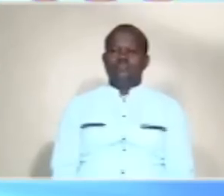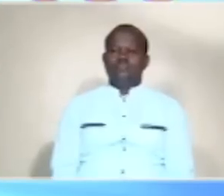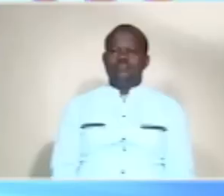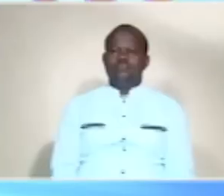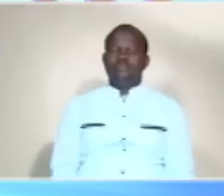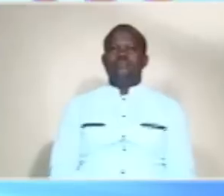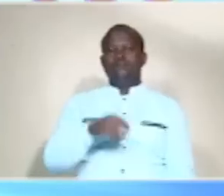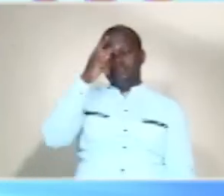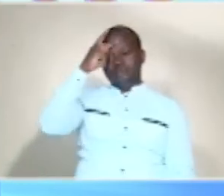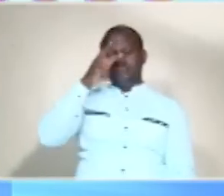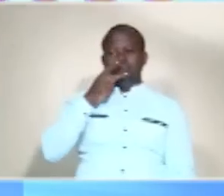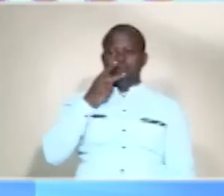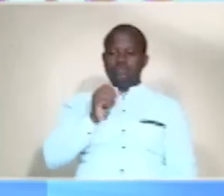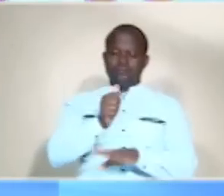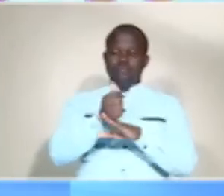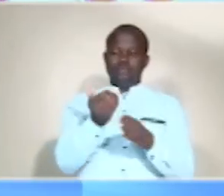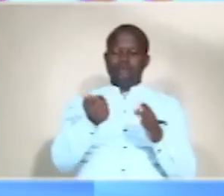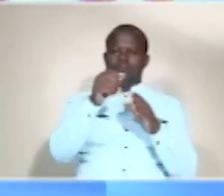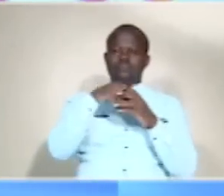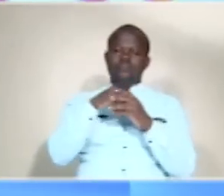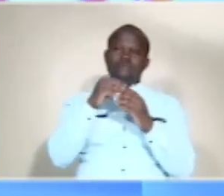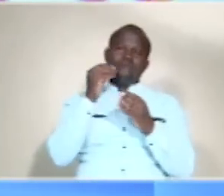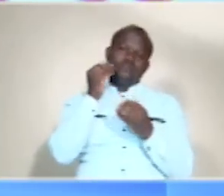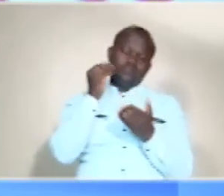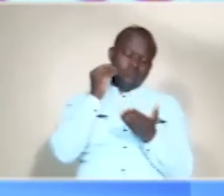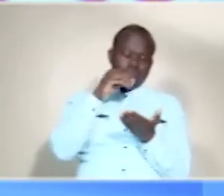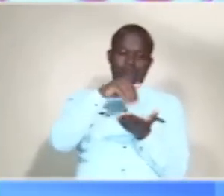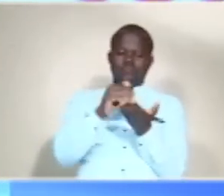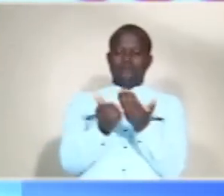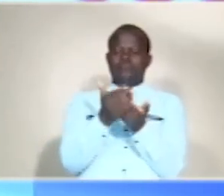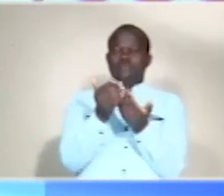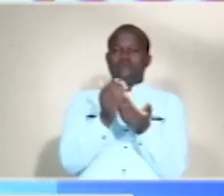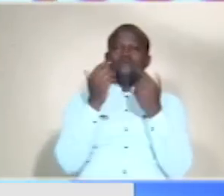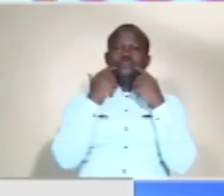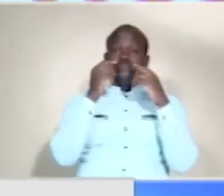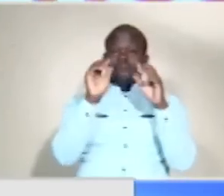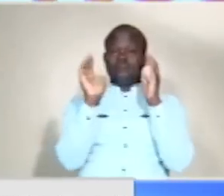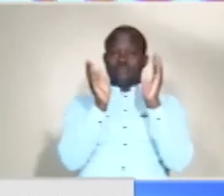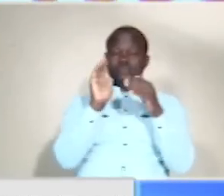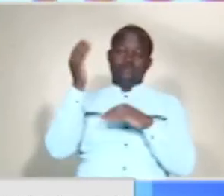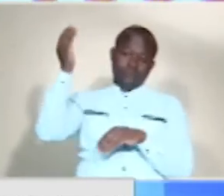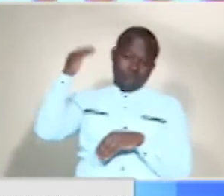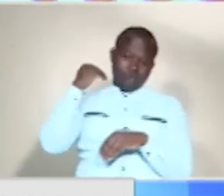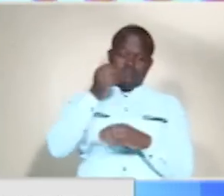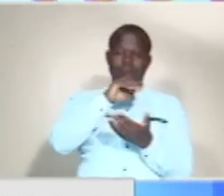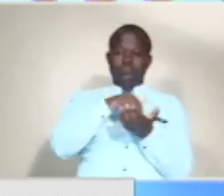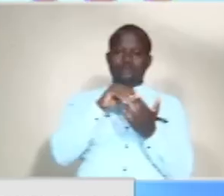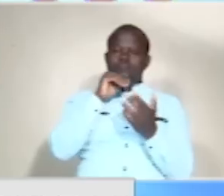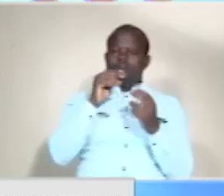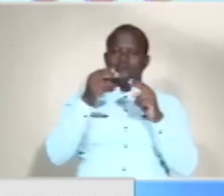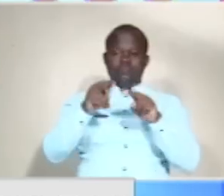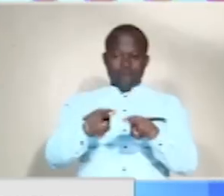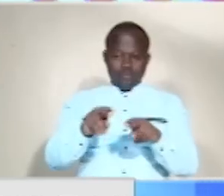Muhirwa. Naho ababyeyi bashyize abana babo mu ngomboneza mikurire baravuga ko bagiranyije na mbere izo ngo